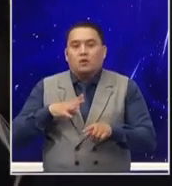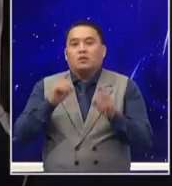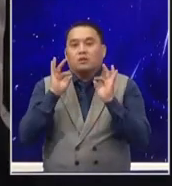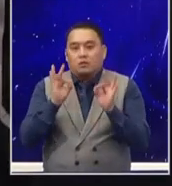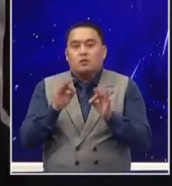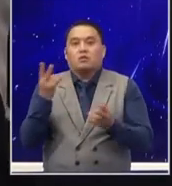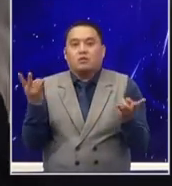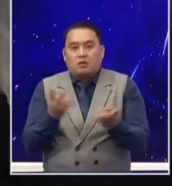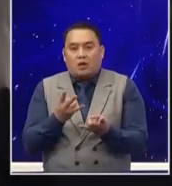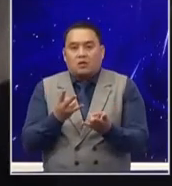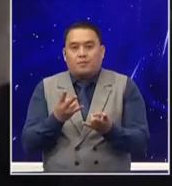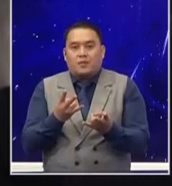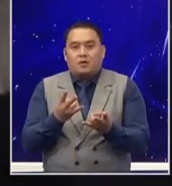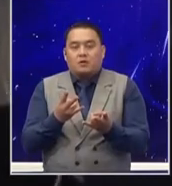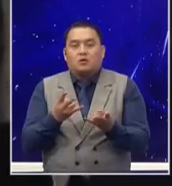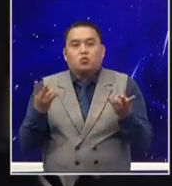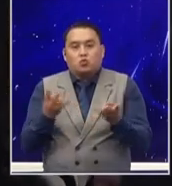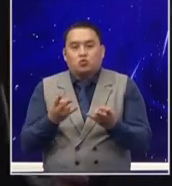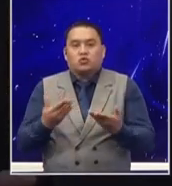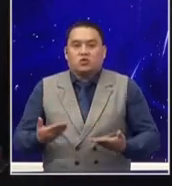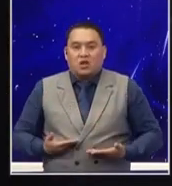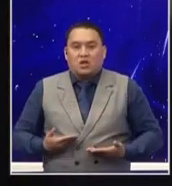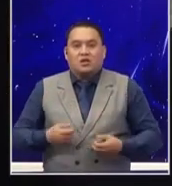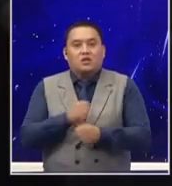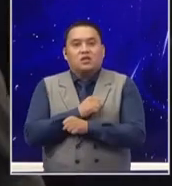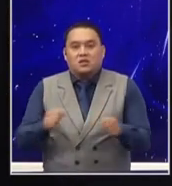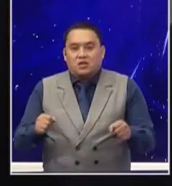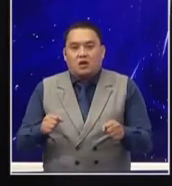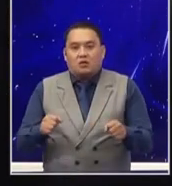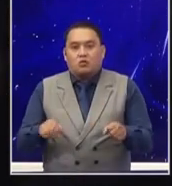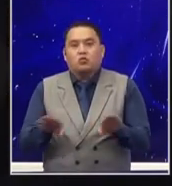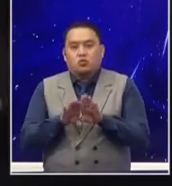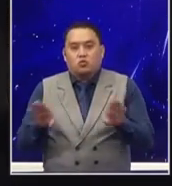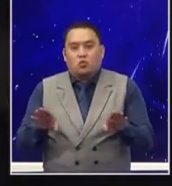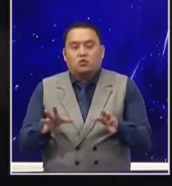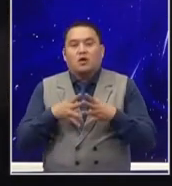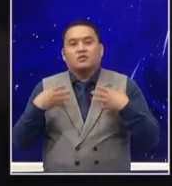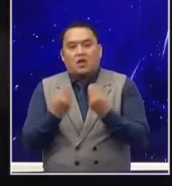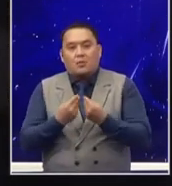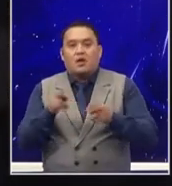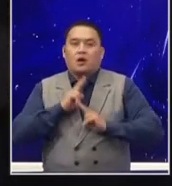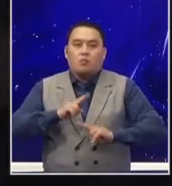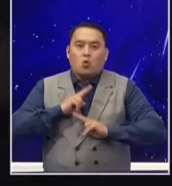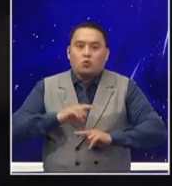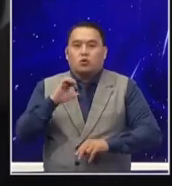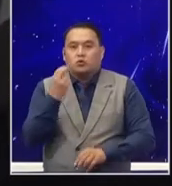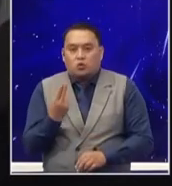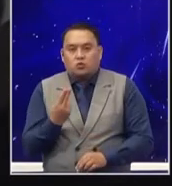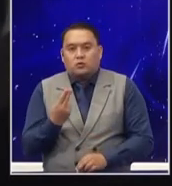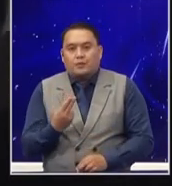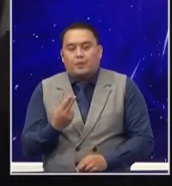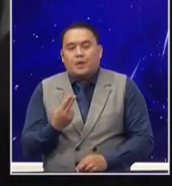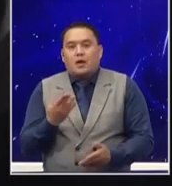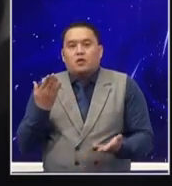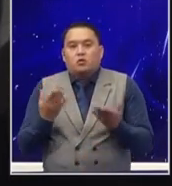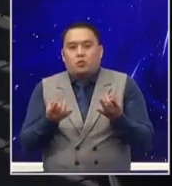надо — это ответственность, это жизнь людей. А говорить нельзя — тут тоже семьи, работа, социализация.